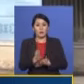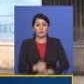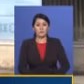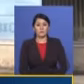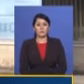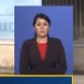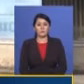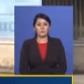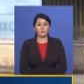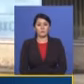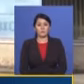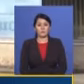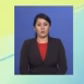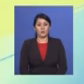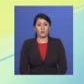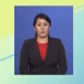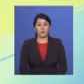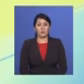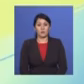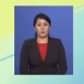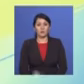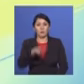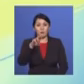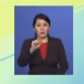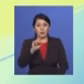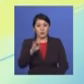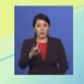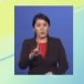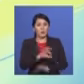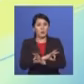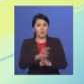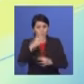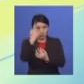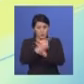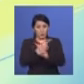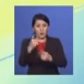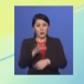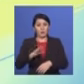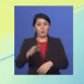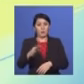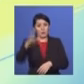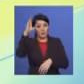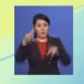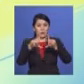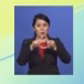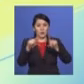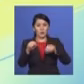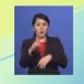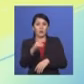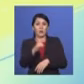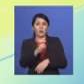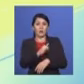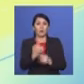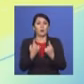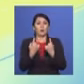Ортазин, Юрий Сқақов, жаңалықтар қызметі. Қызылжарлықтар үшін жағымды жаңалық. Облысымыздағы бірқатар білім беру және мәдениет